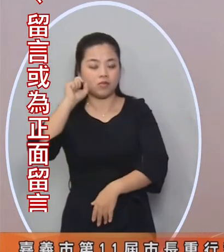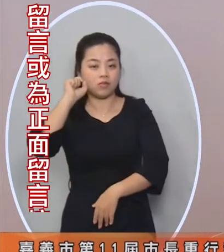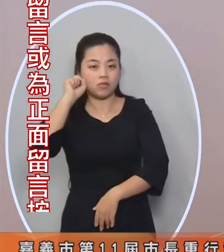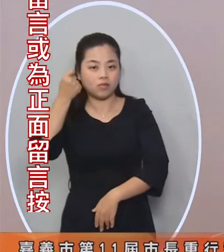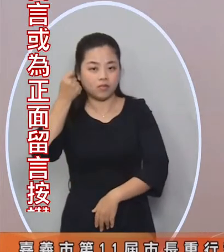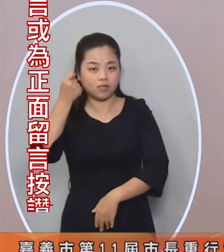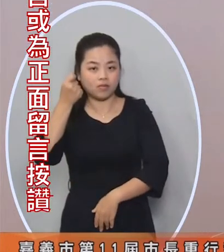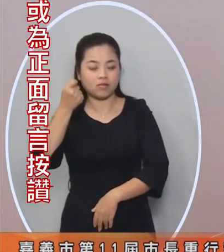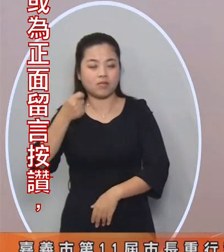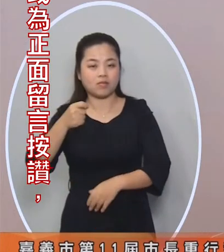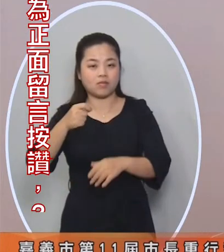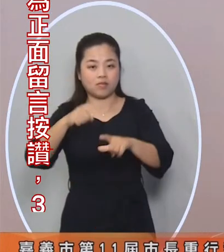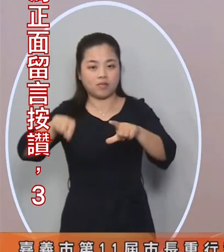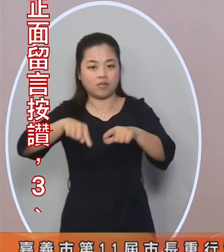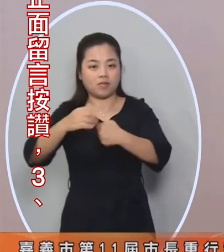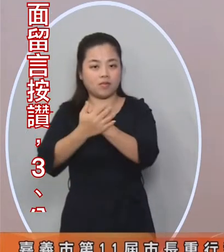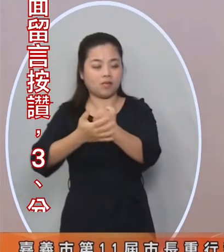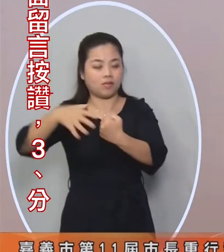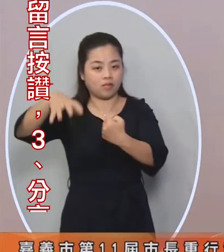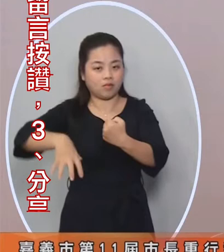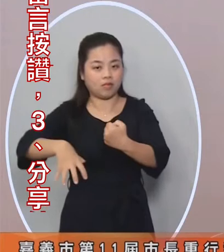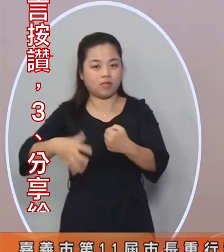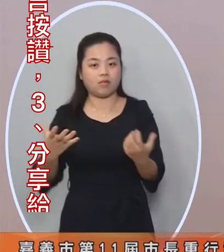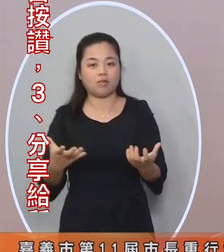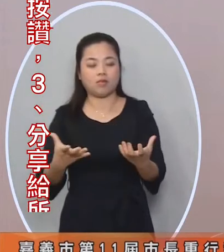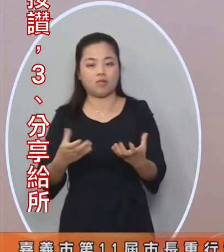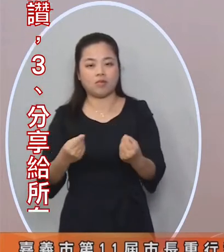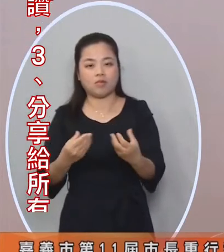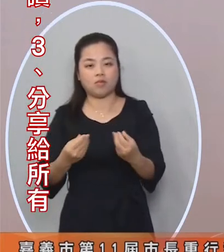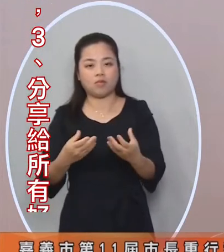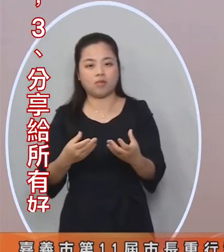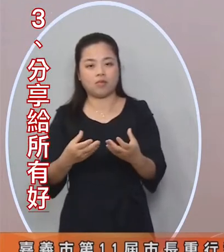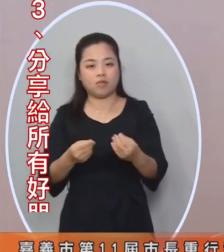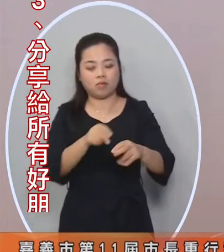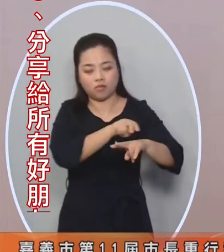车啊，咱的太保站没有一个